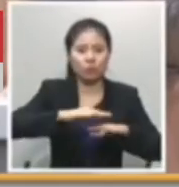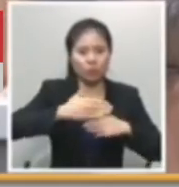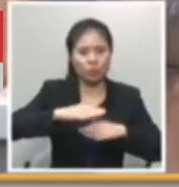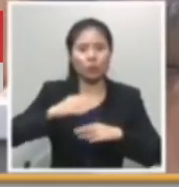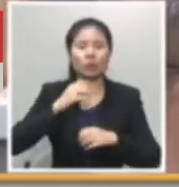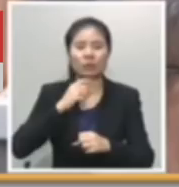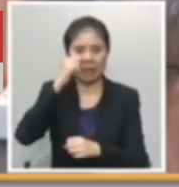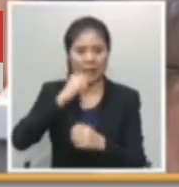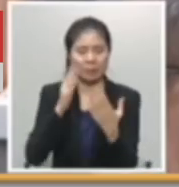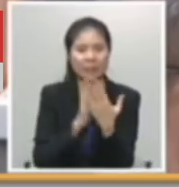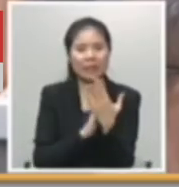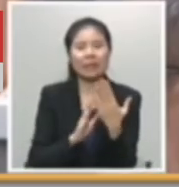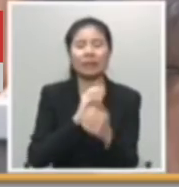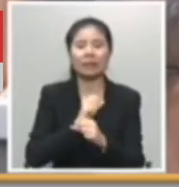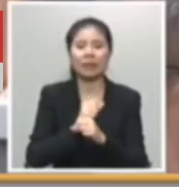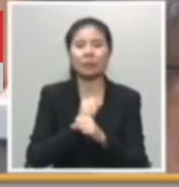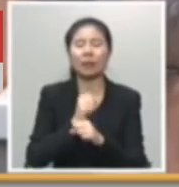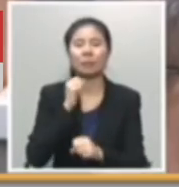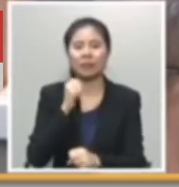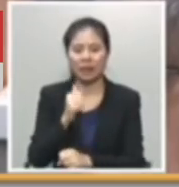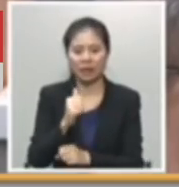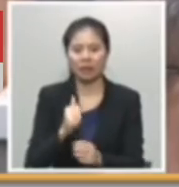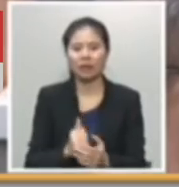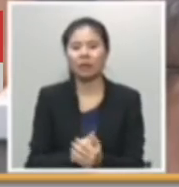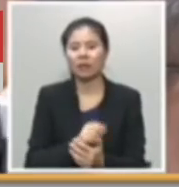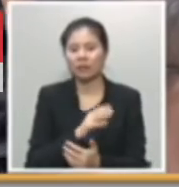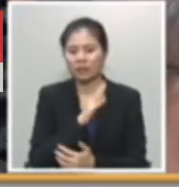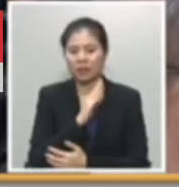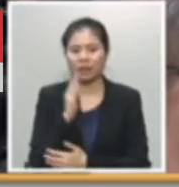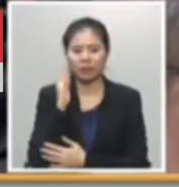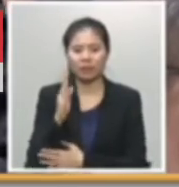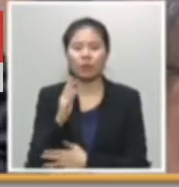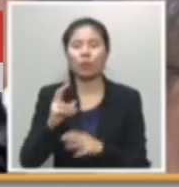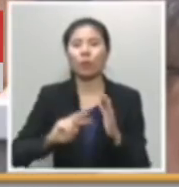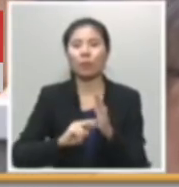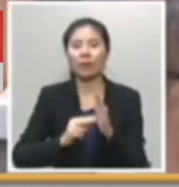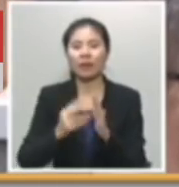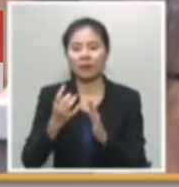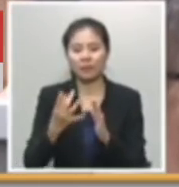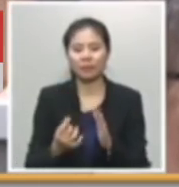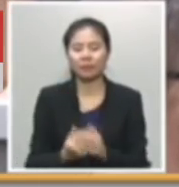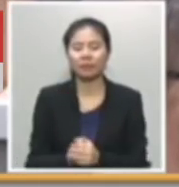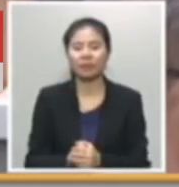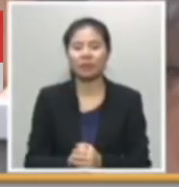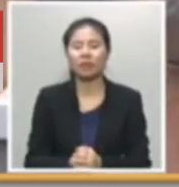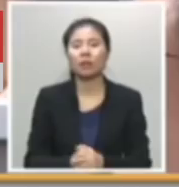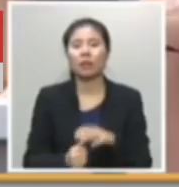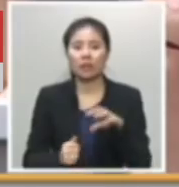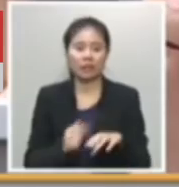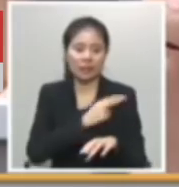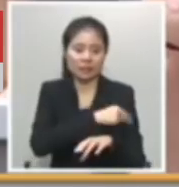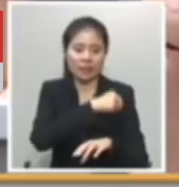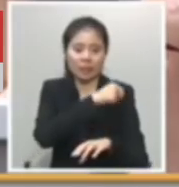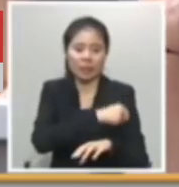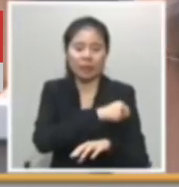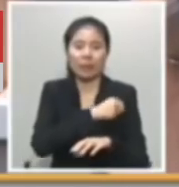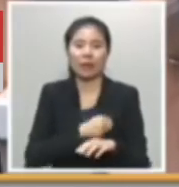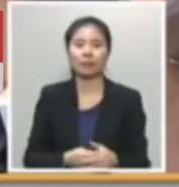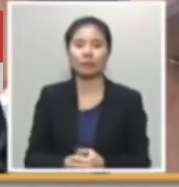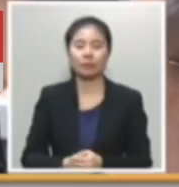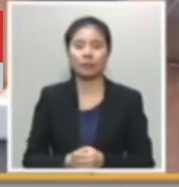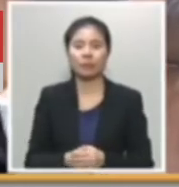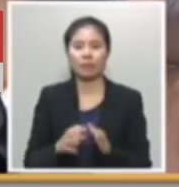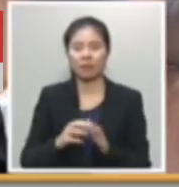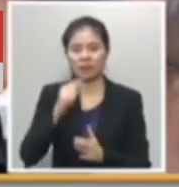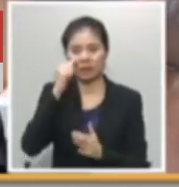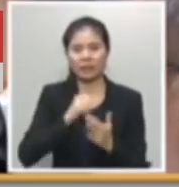ที่เป็นวิสัยทัศน์ที่อยากจะฝากแล้วคราวหน้าจะชำแหละให้ดูคืออะไรการรักษาพยาบาลก็เหมือนกันทางการแพทย์